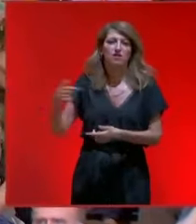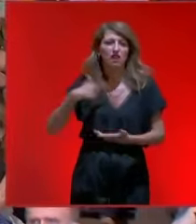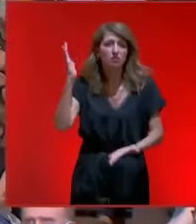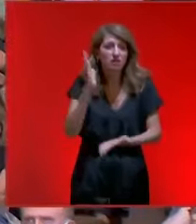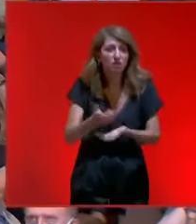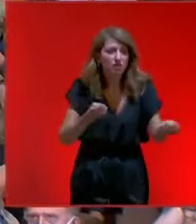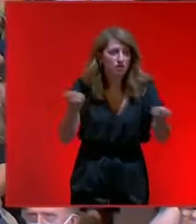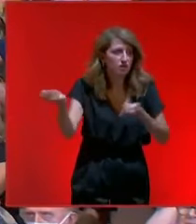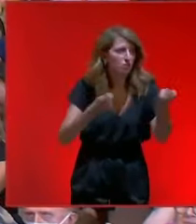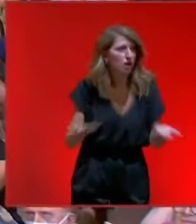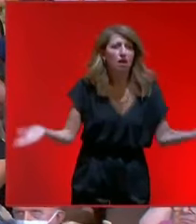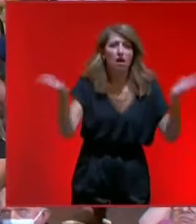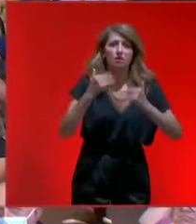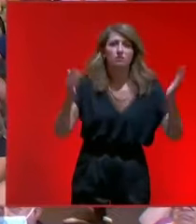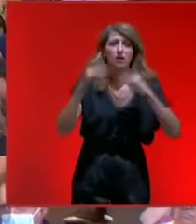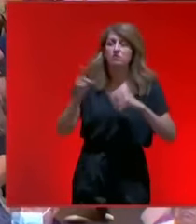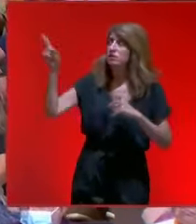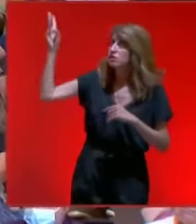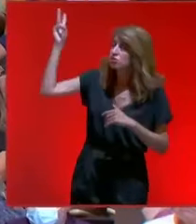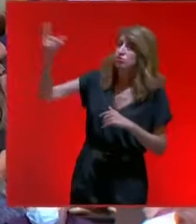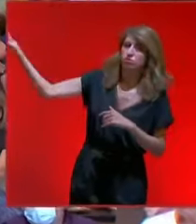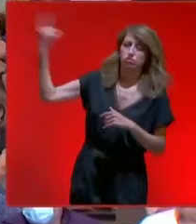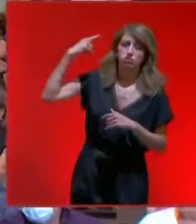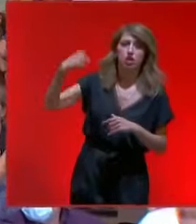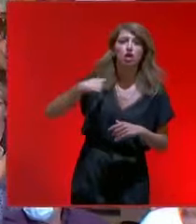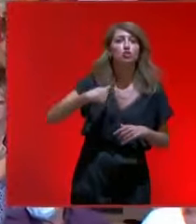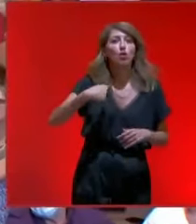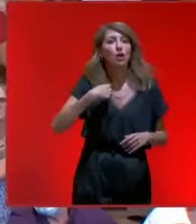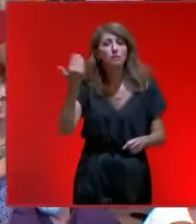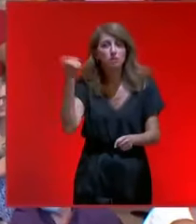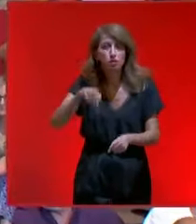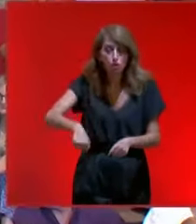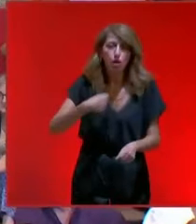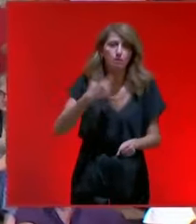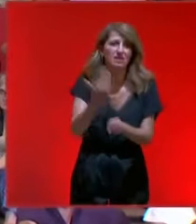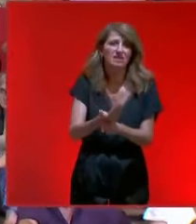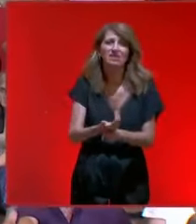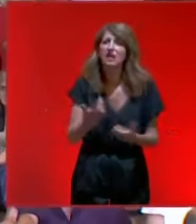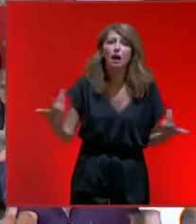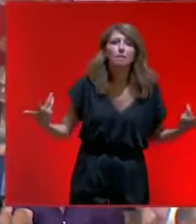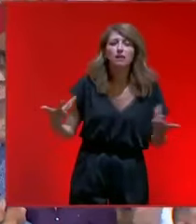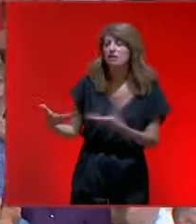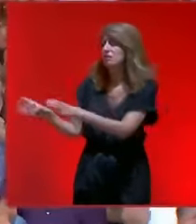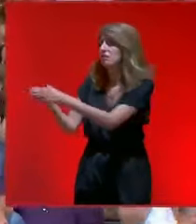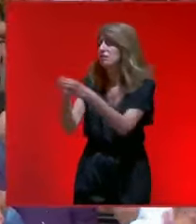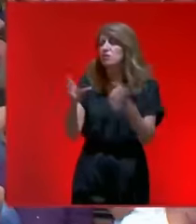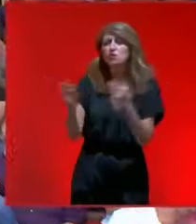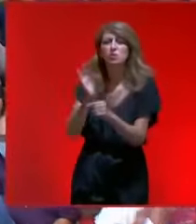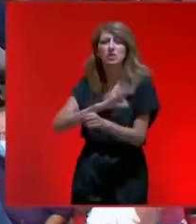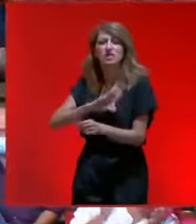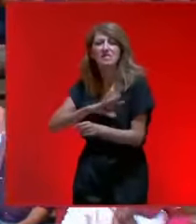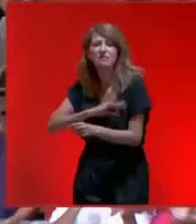αδιαπραγμάτευτες. Ζητάμε εντολή σύγκρουσης με τα συμφέροντα και τους μηχανισμούς κερδοσκοπίας και παραγωγής